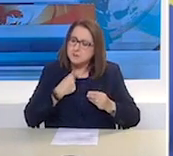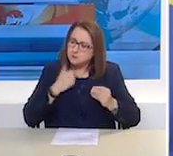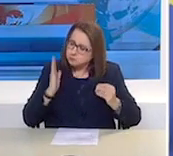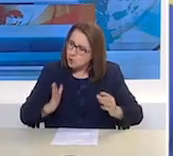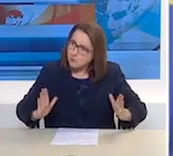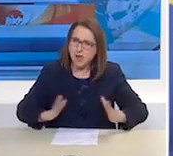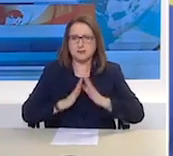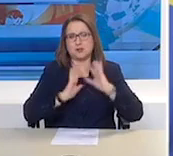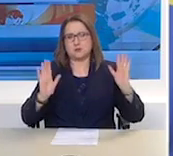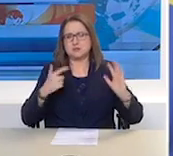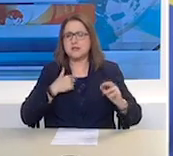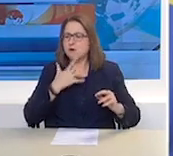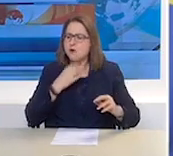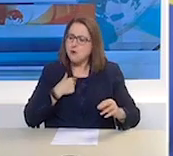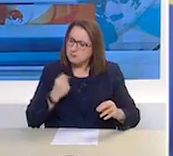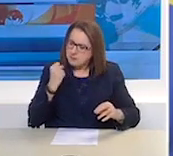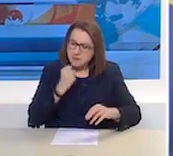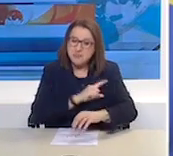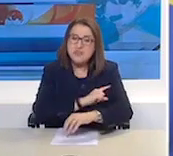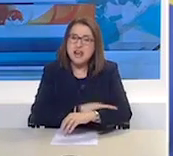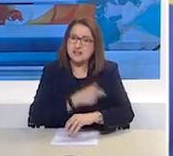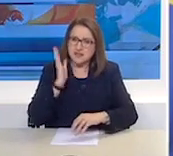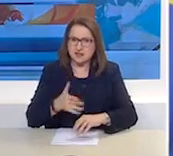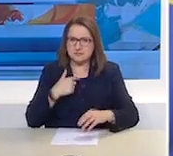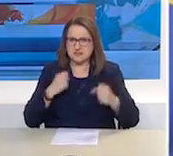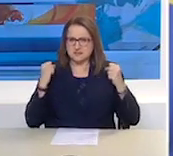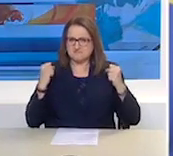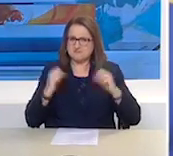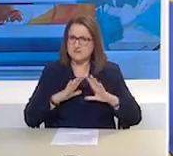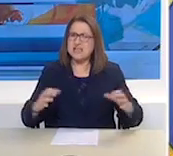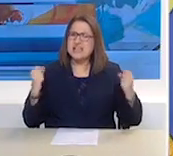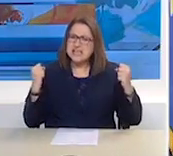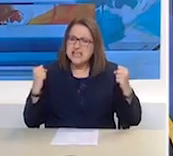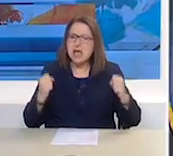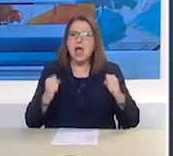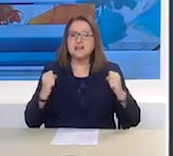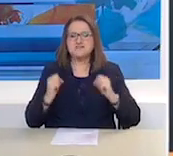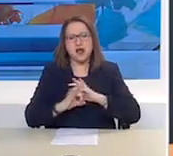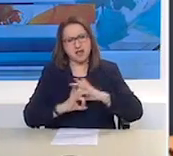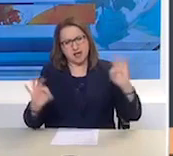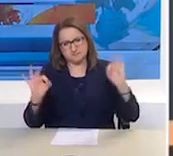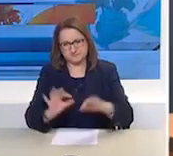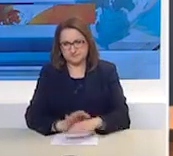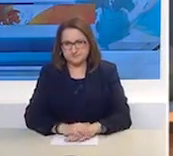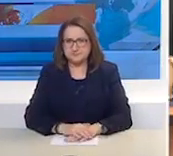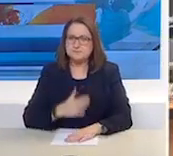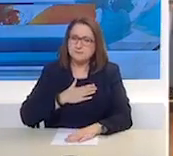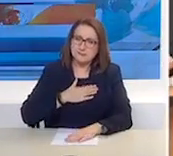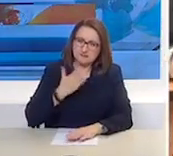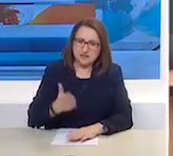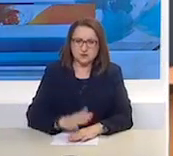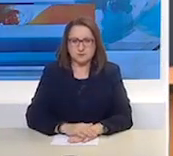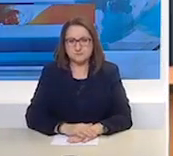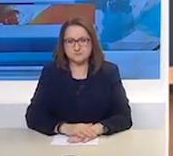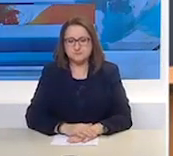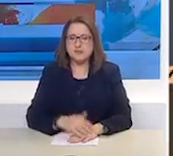για ακόμη μια φορά δυνατοί. Μένουμε λοιπόν δυνατοί, μένουμε υγιείς, μένουμε ασφαλείς. Σας ευχαριστώ. Ευχαριστούμε κύριε Υπουργέ. Το λόγο